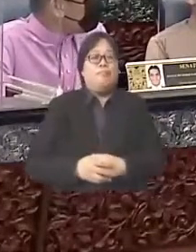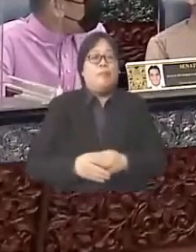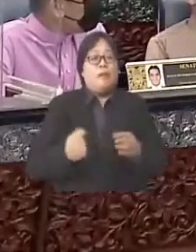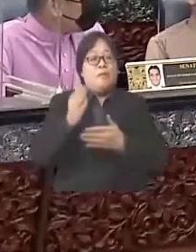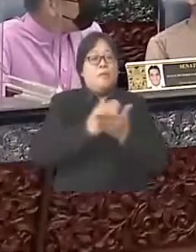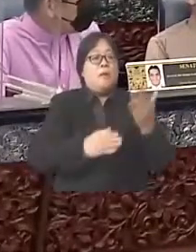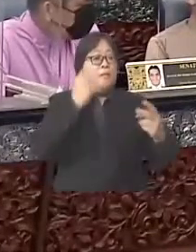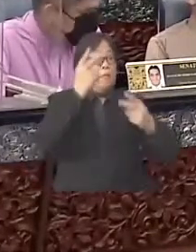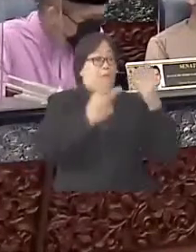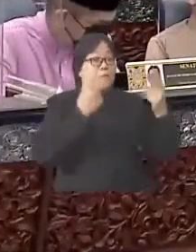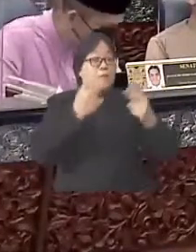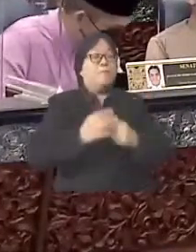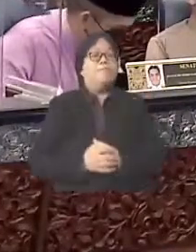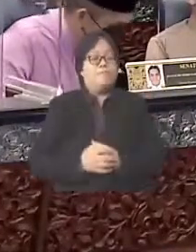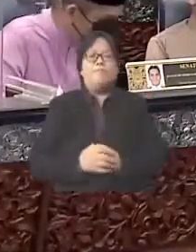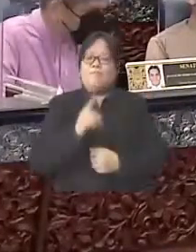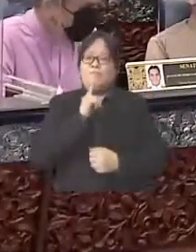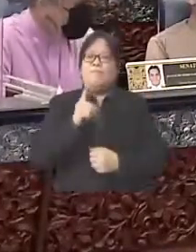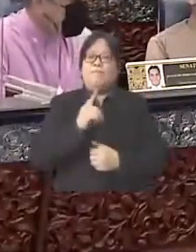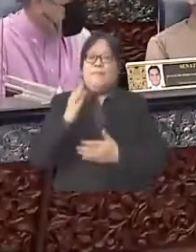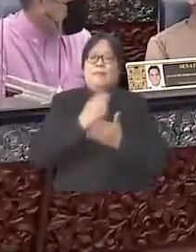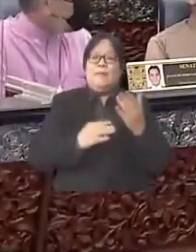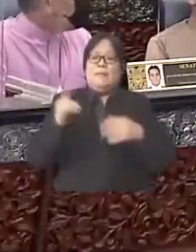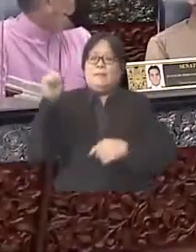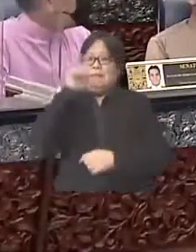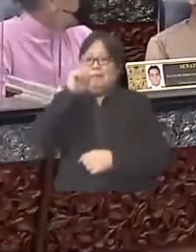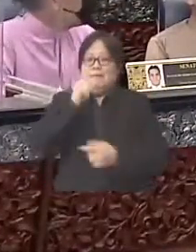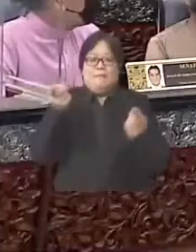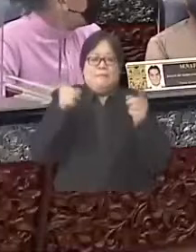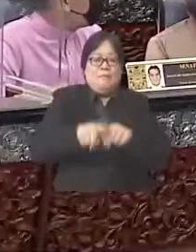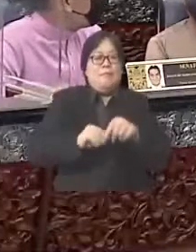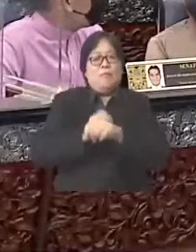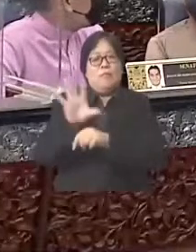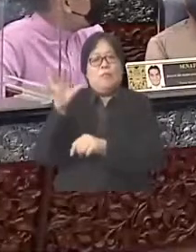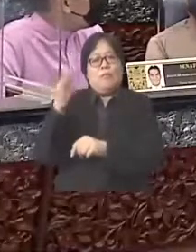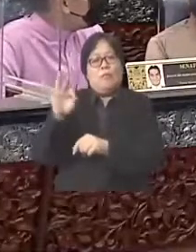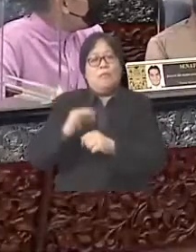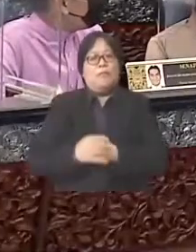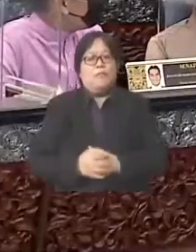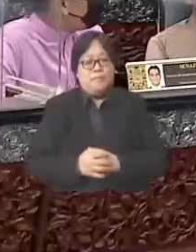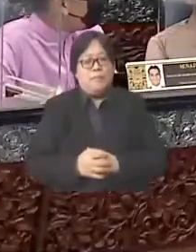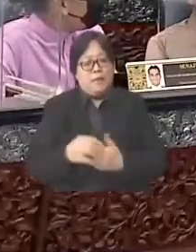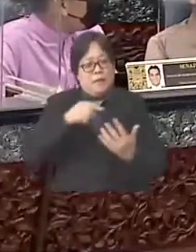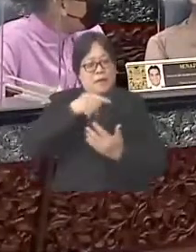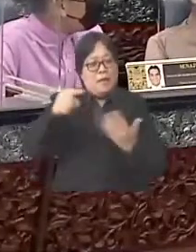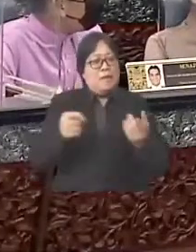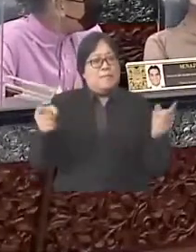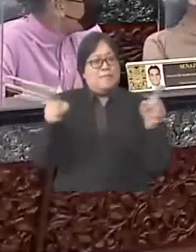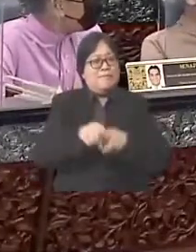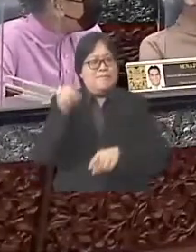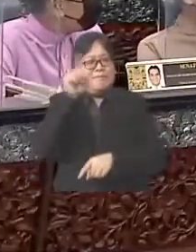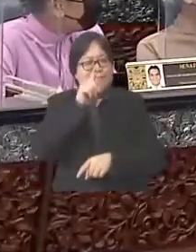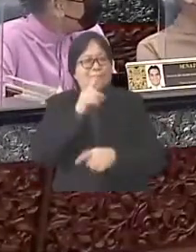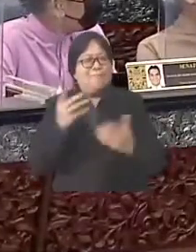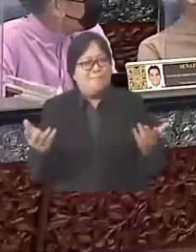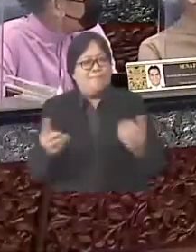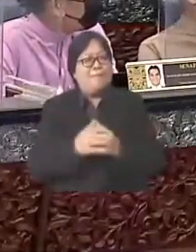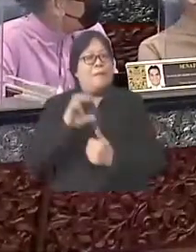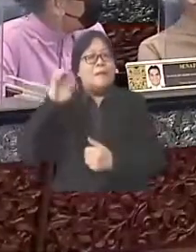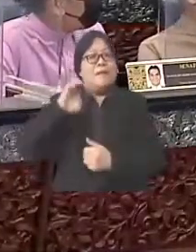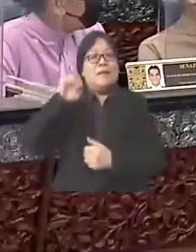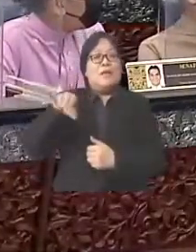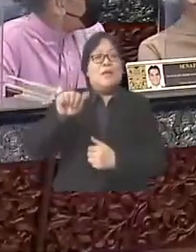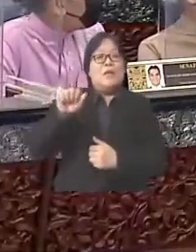sekop lancungan merupakan industri yang terjadi justru akibat pandemic office 16 antara yang terkesan sepanjang tempoh ini